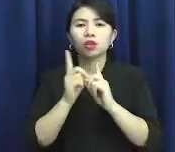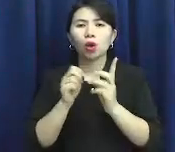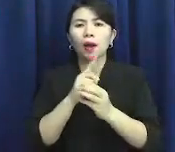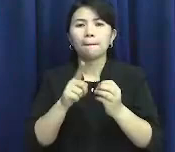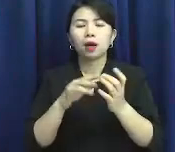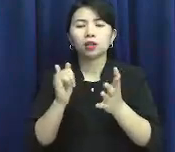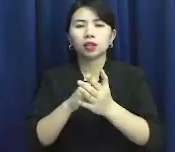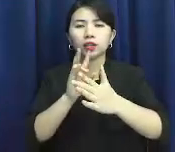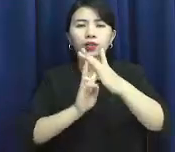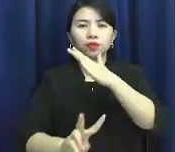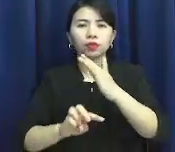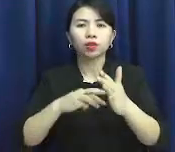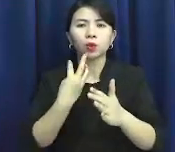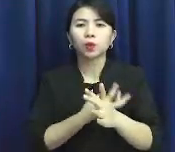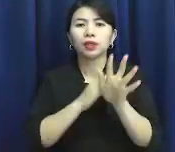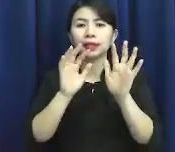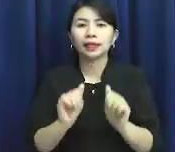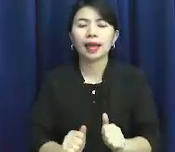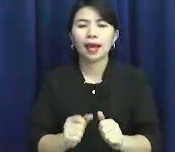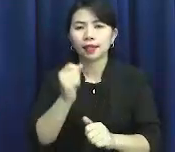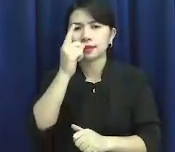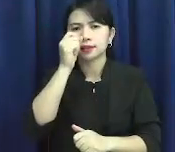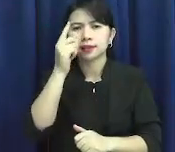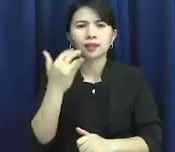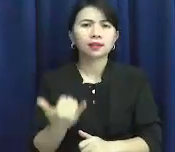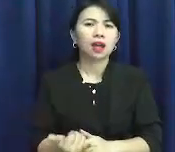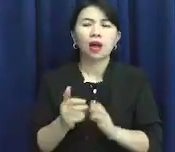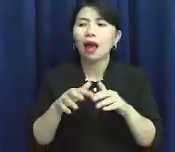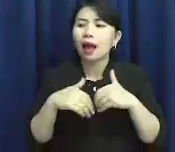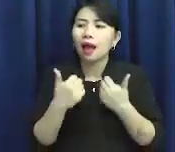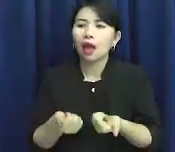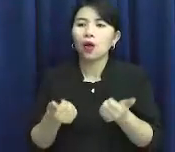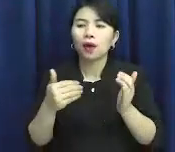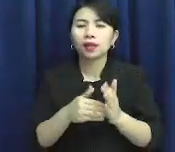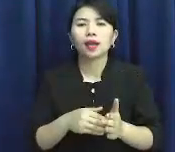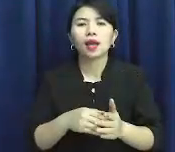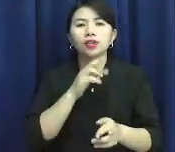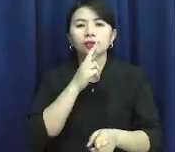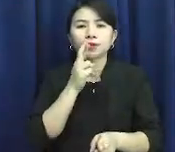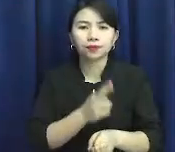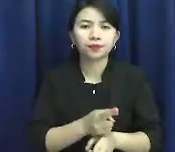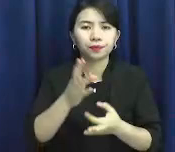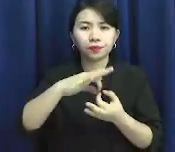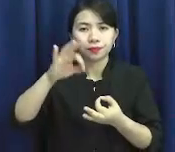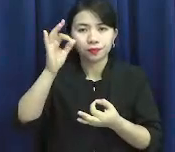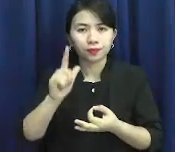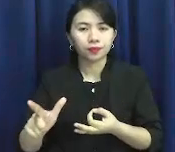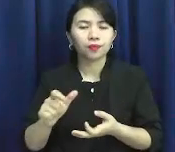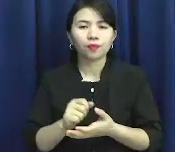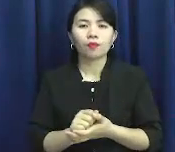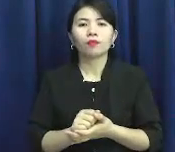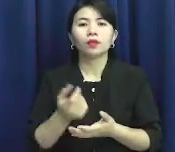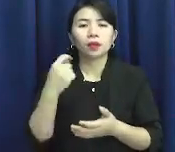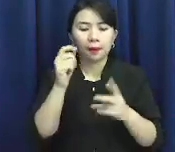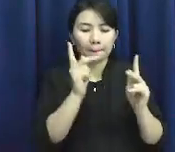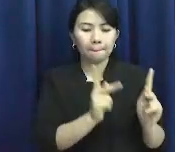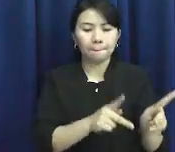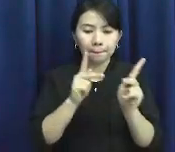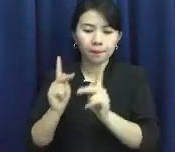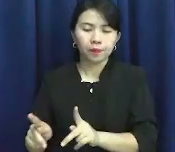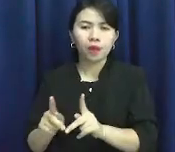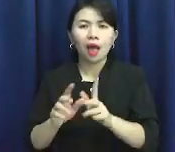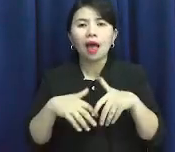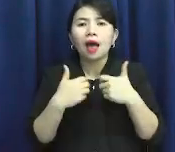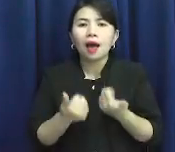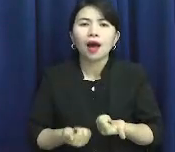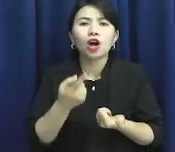ito, maiintindihan nyo kung paano ang tamang spiritual na preparation. Paano kayo